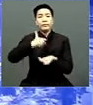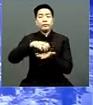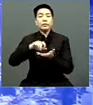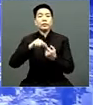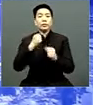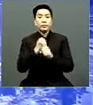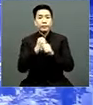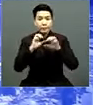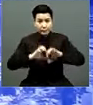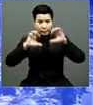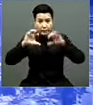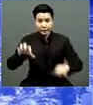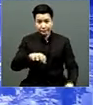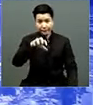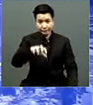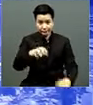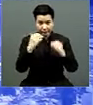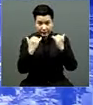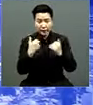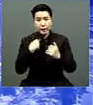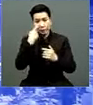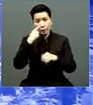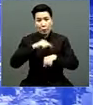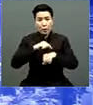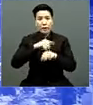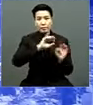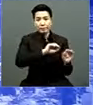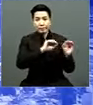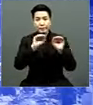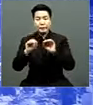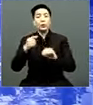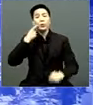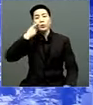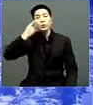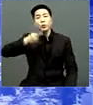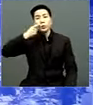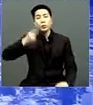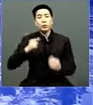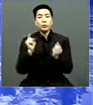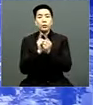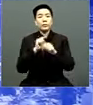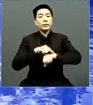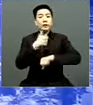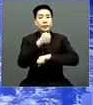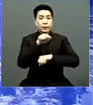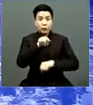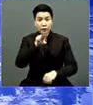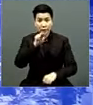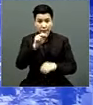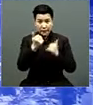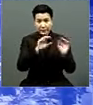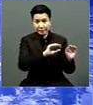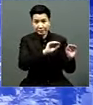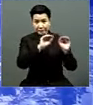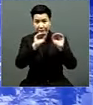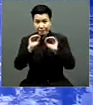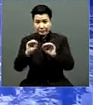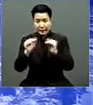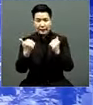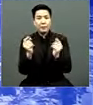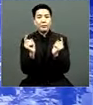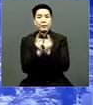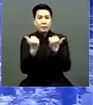นียบรัฐบาลนะคะแน่นอนวันนี้เราขยับเวลาการแถลงนะคะจากปกติจะพบกันในเวลา 11:30 นของทุกวันวันนี้